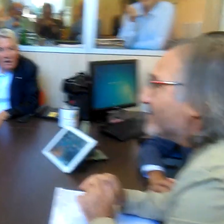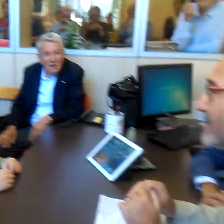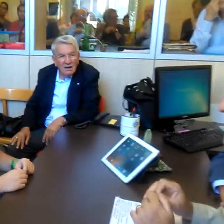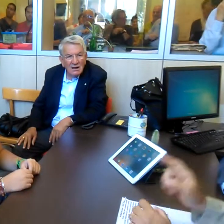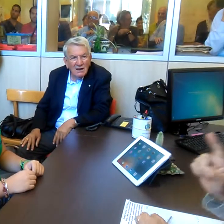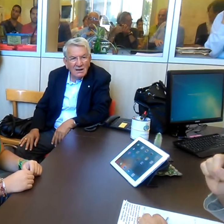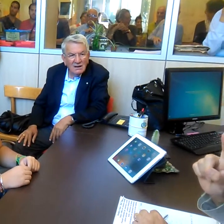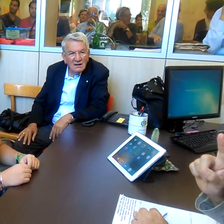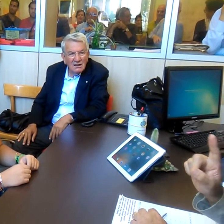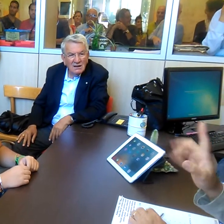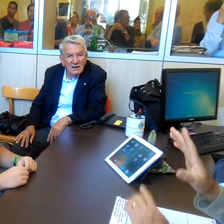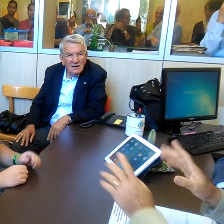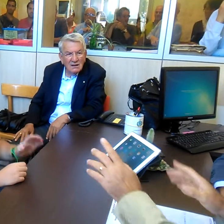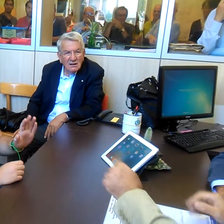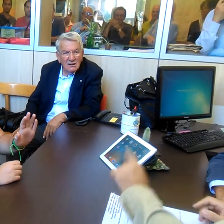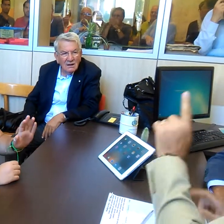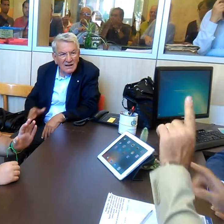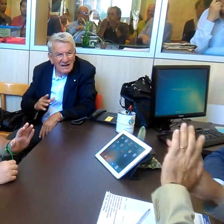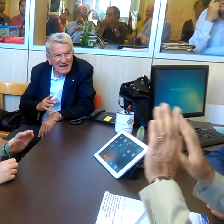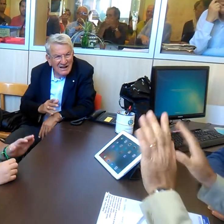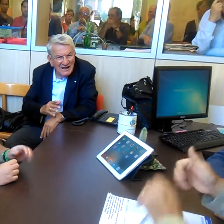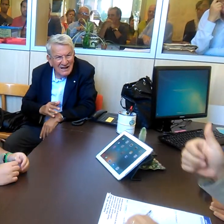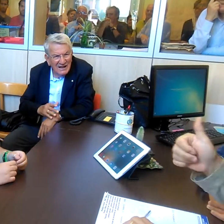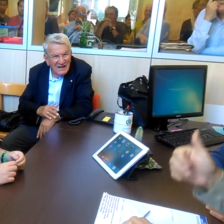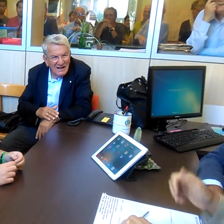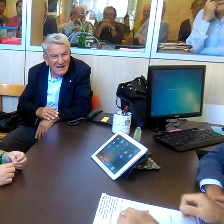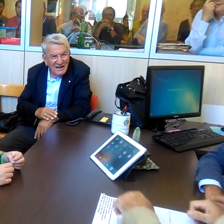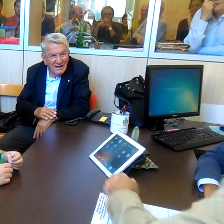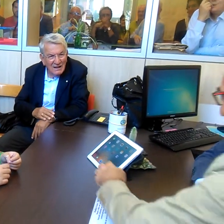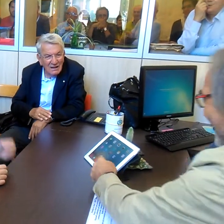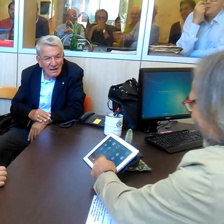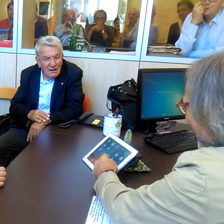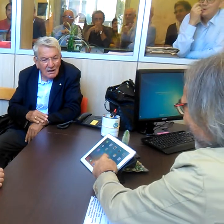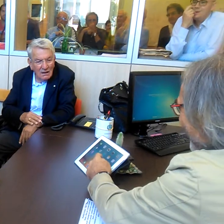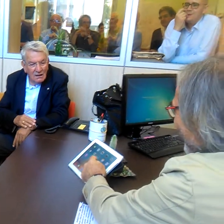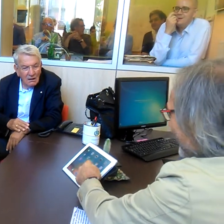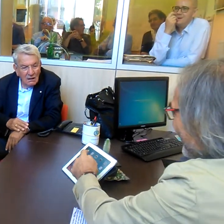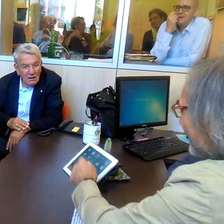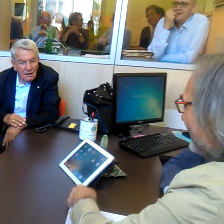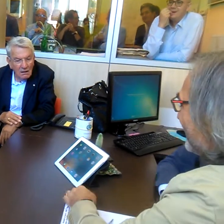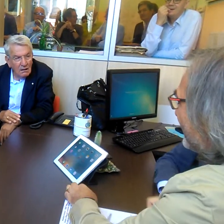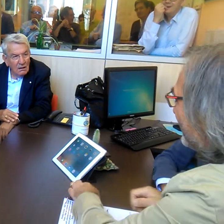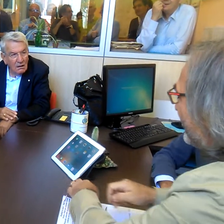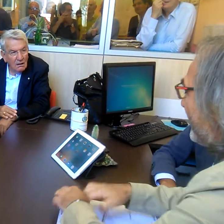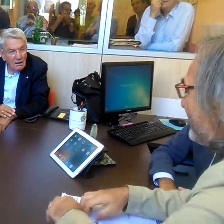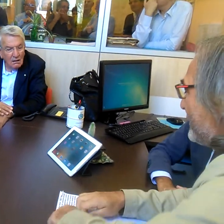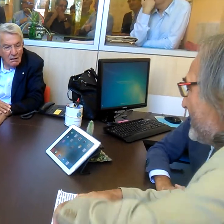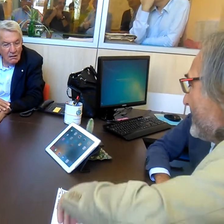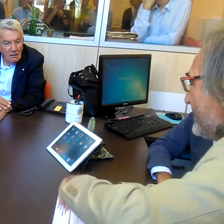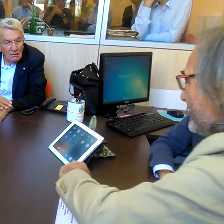è utile? Non capisco. Ok. Ah, ok. Quindi attiviamo.